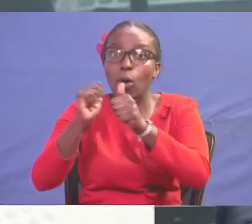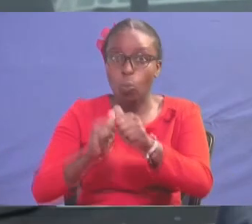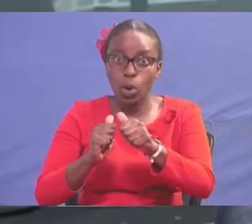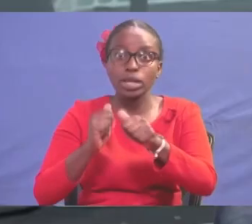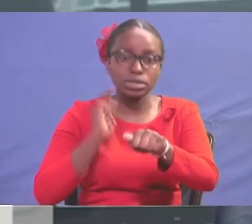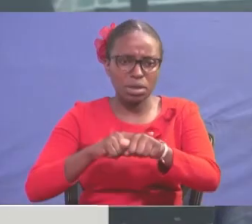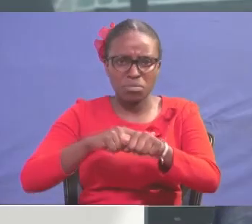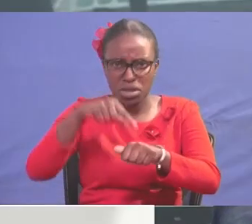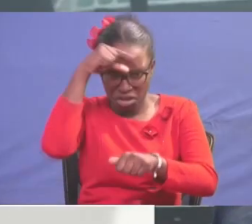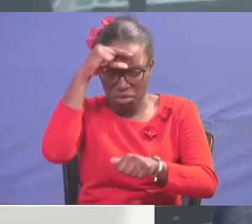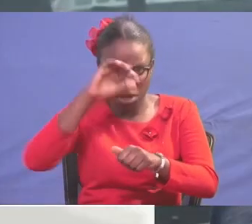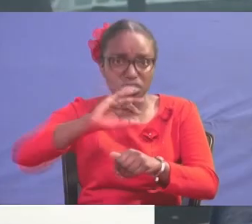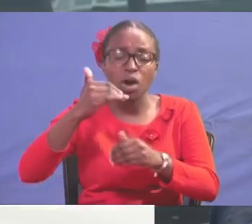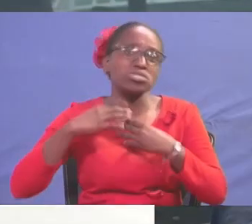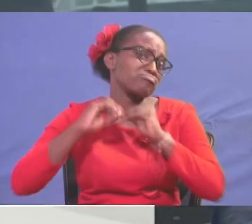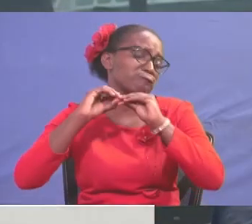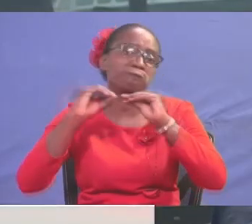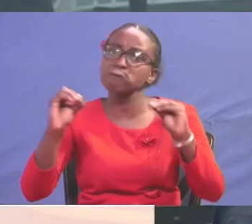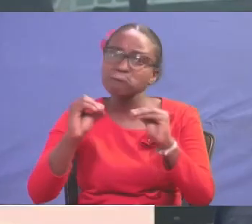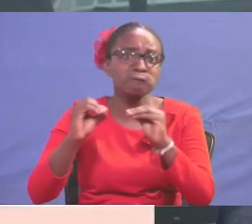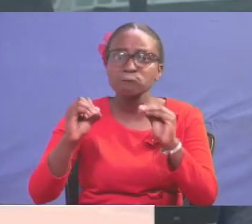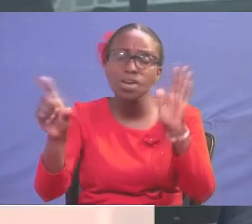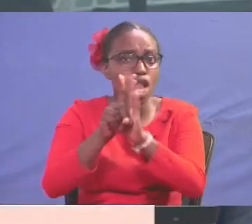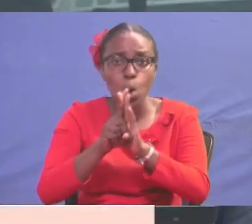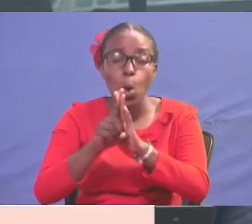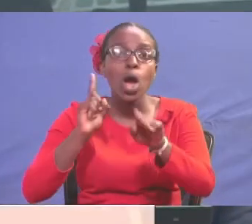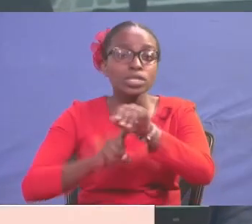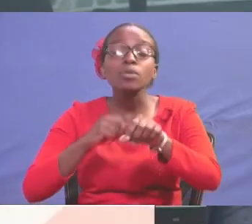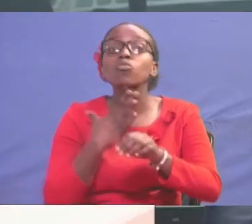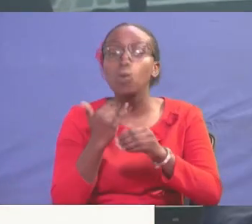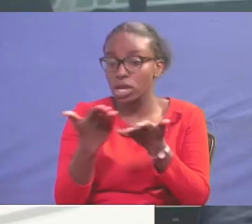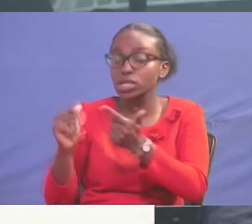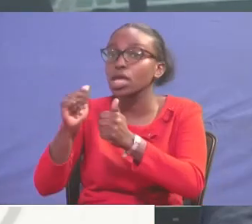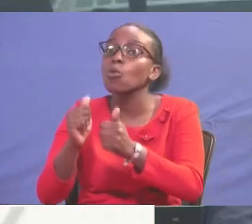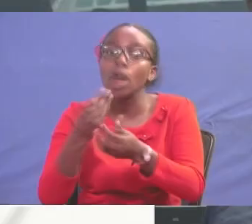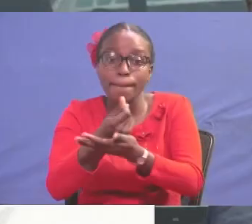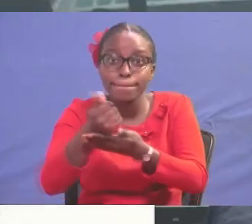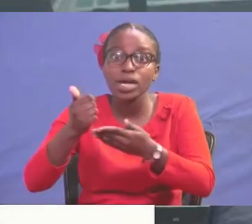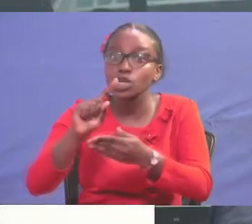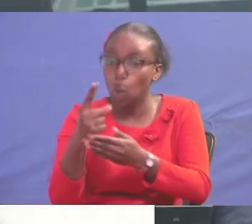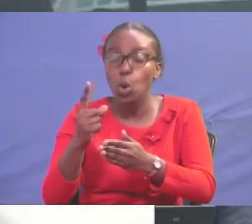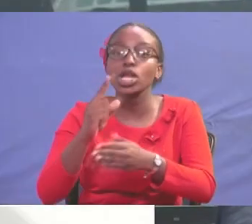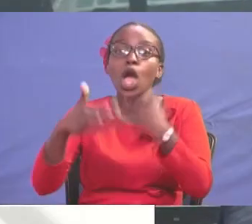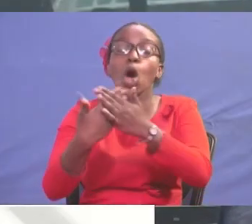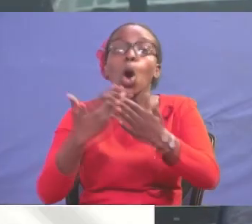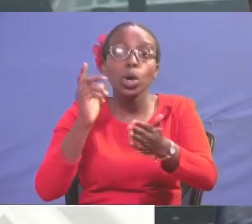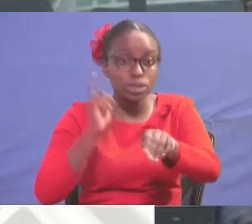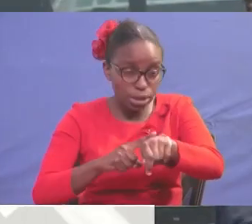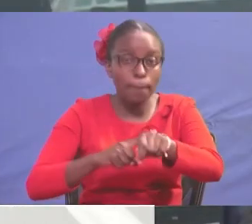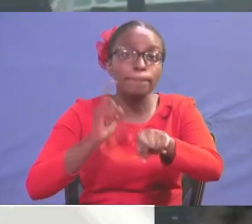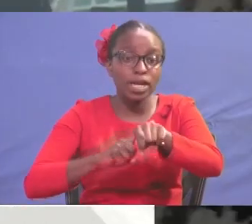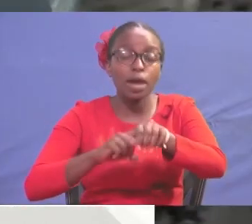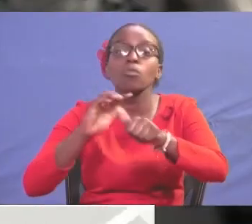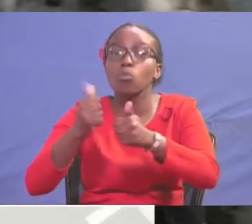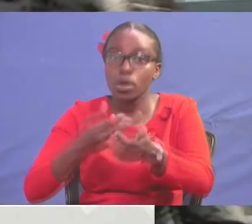ya county. Amri anayotaka yeye, kwa sababu yeye ndio ana pesa saa zote, enda akipeleka pesa huko ofisi